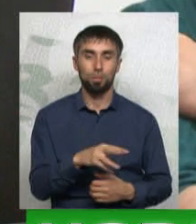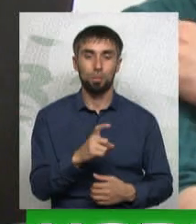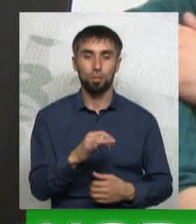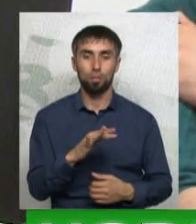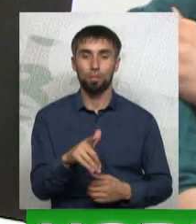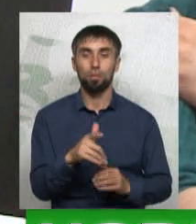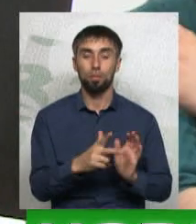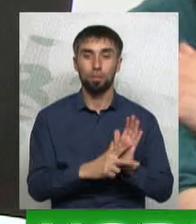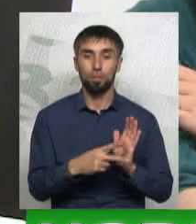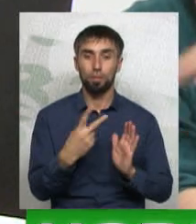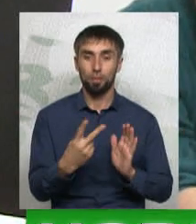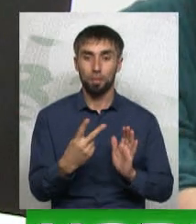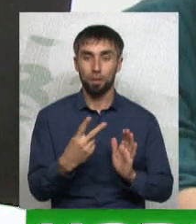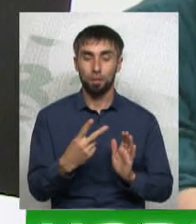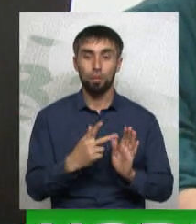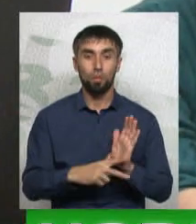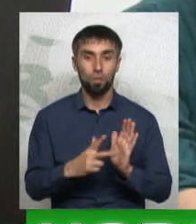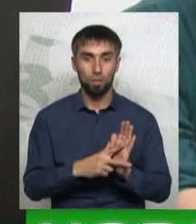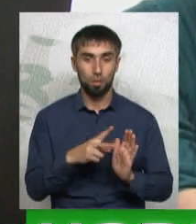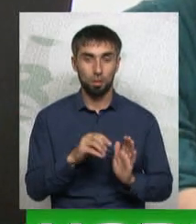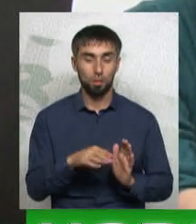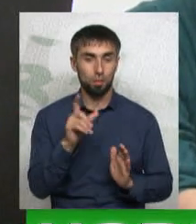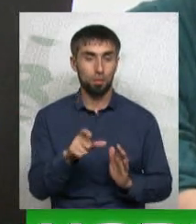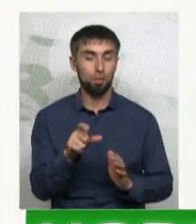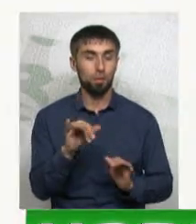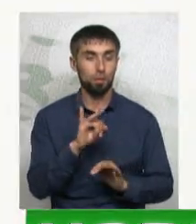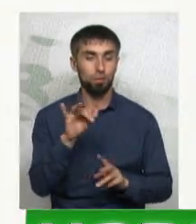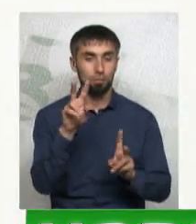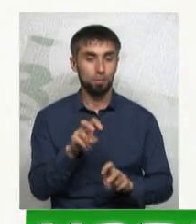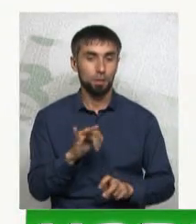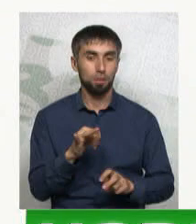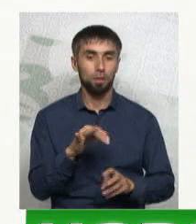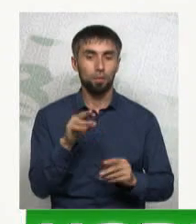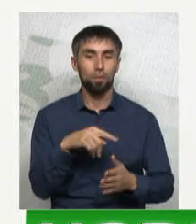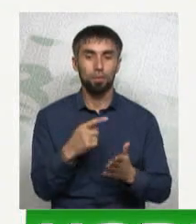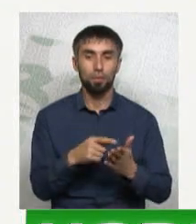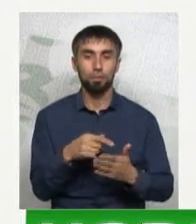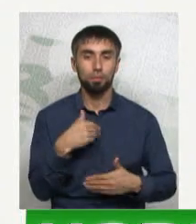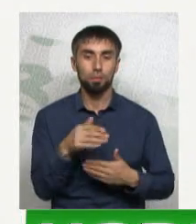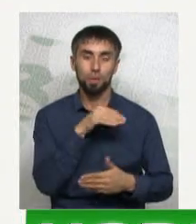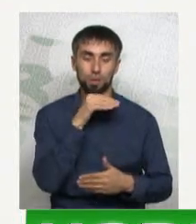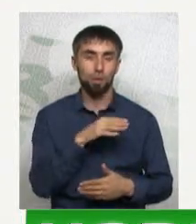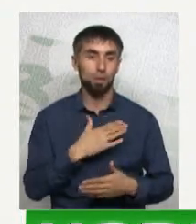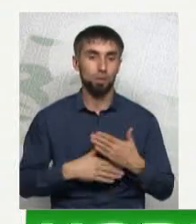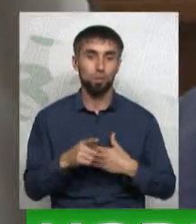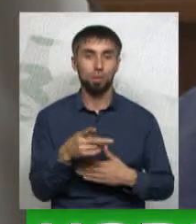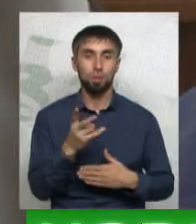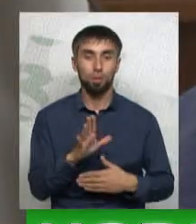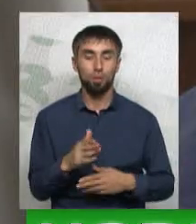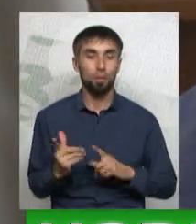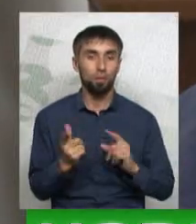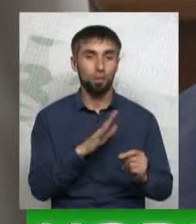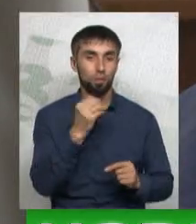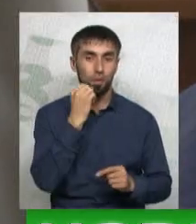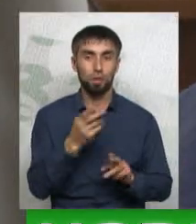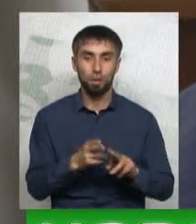ему 88. Кардиолог изучает его историю болезни и консультирует по всем вопросам. Дедушка рад, что ему не пришлось выезжать в